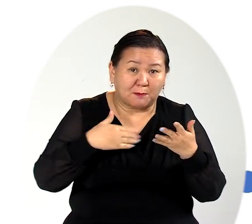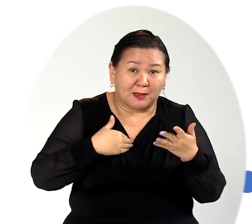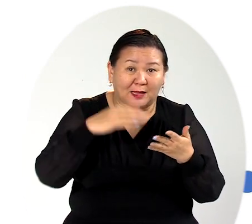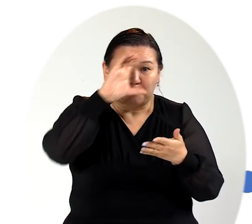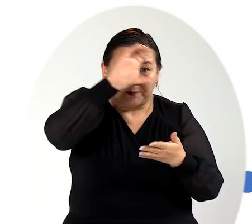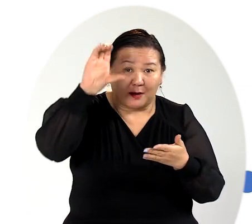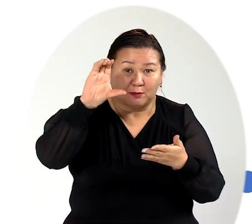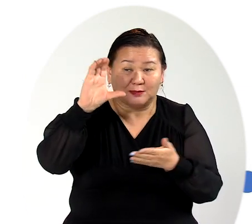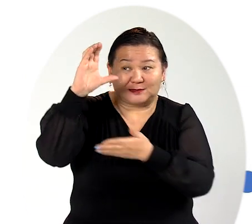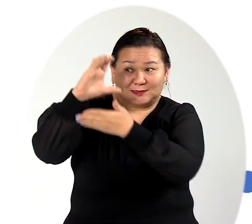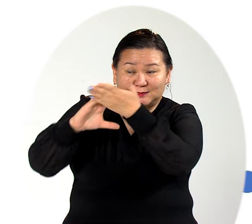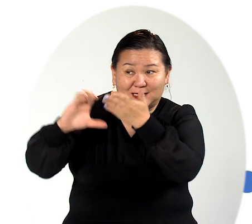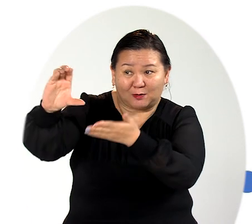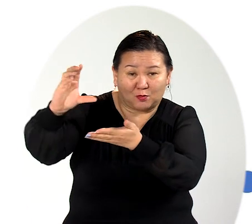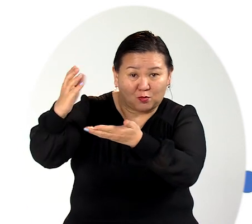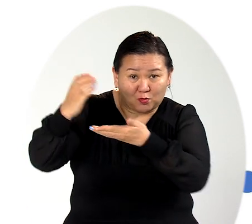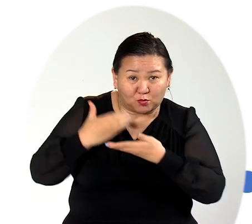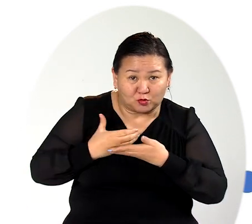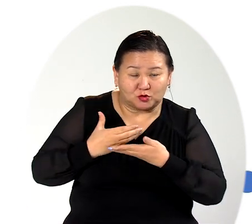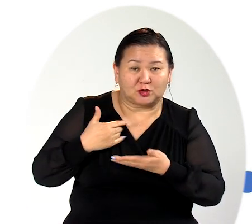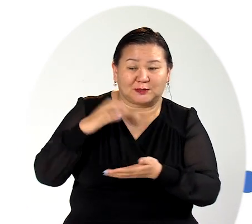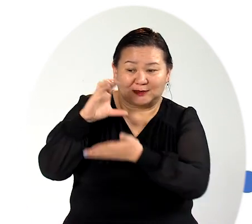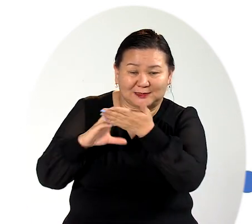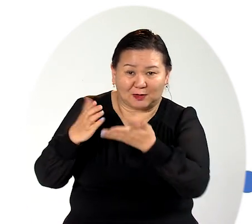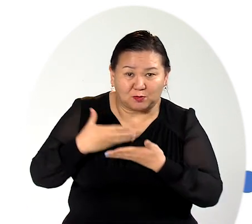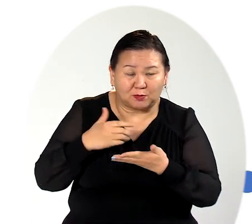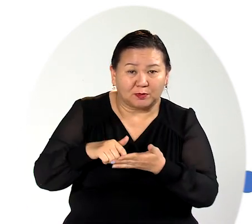манай байгууллага санхүүжилт өгч байгаа тэр хүмүүсийн хэрэгцээ шаардлага